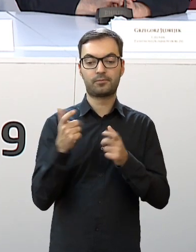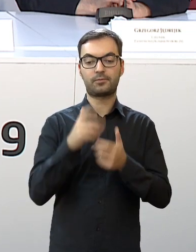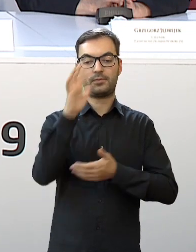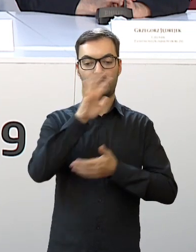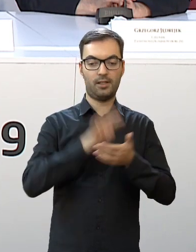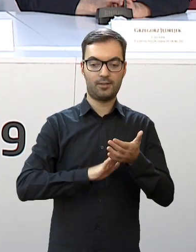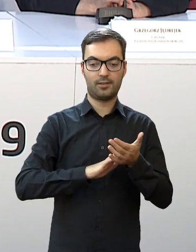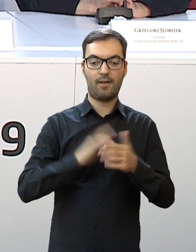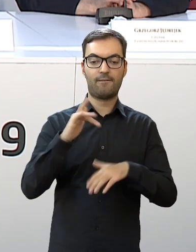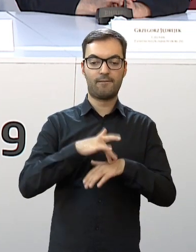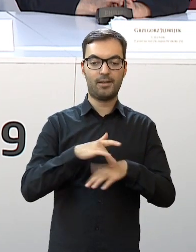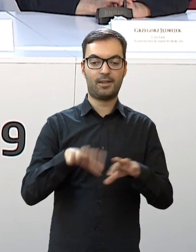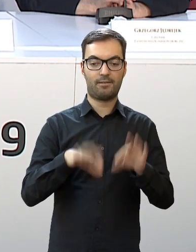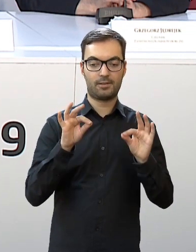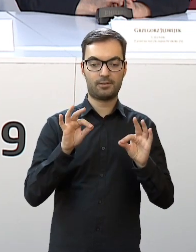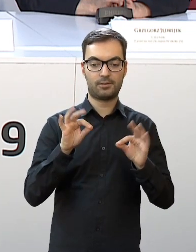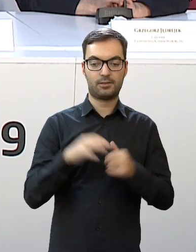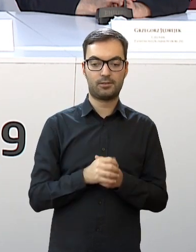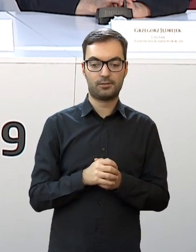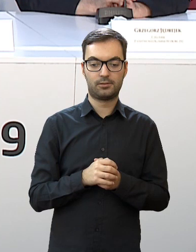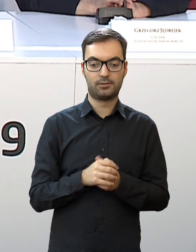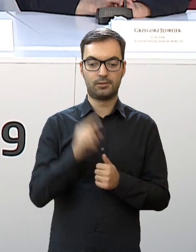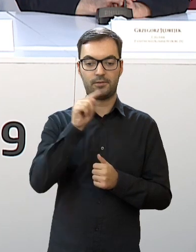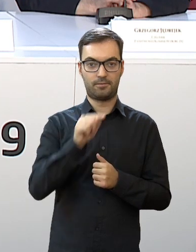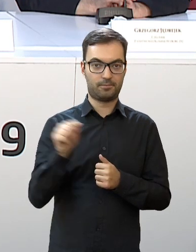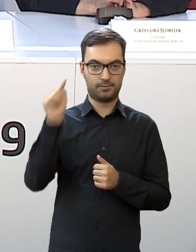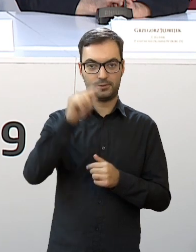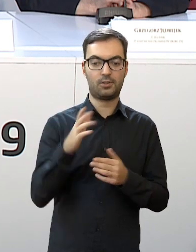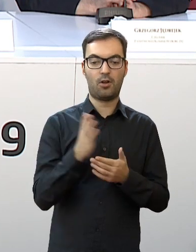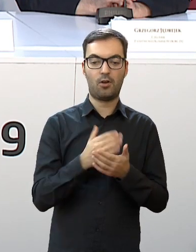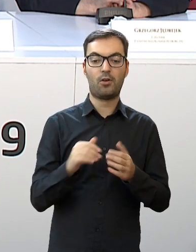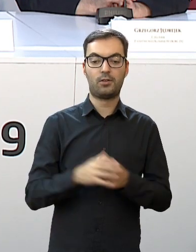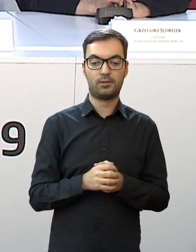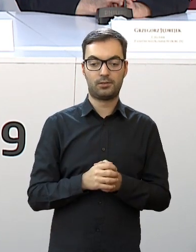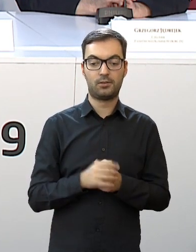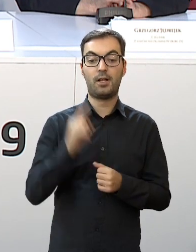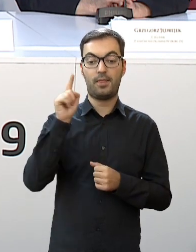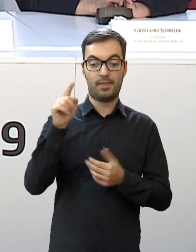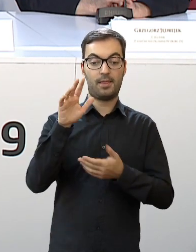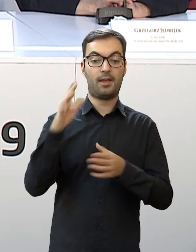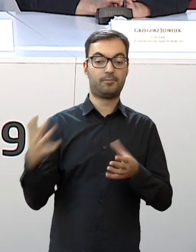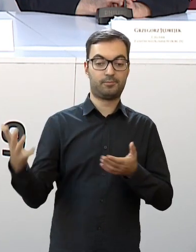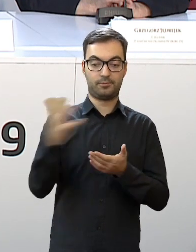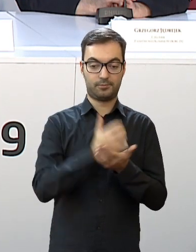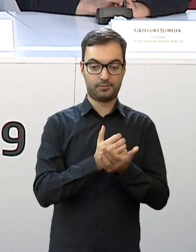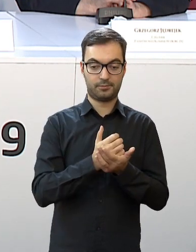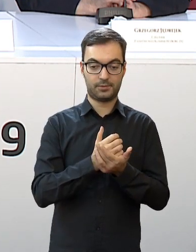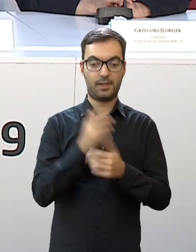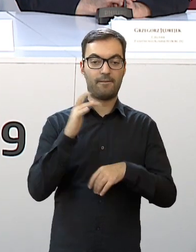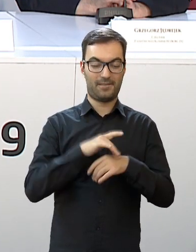wyników wyborów w tych okręgach wyborczych. Gdy sporeli te protokoły wyników wyboru